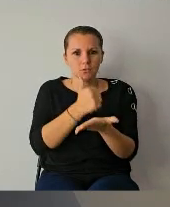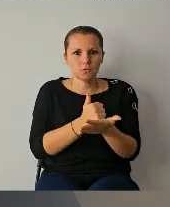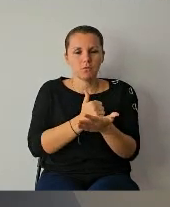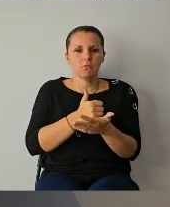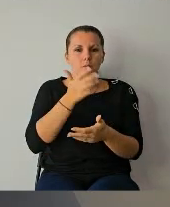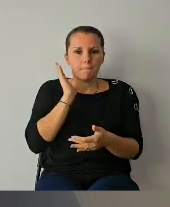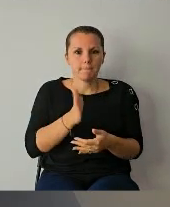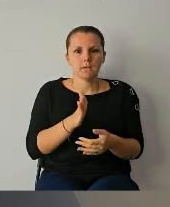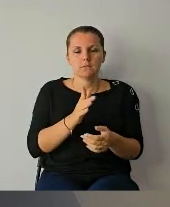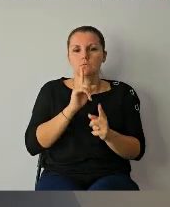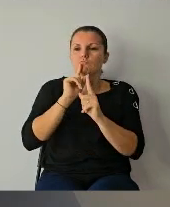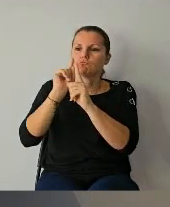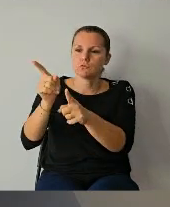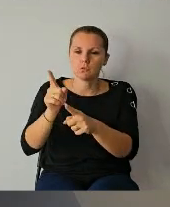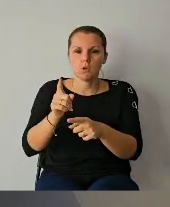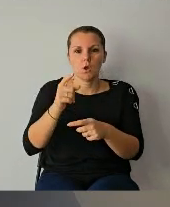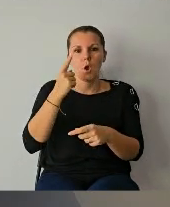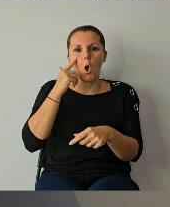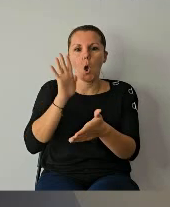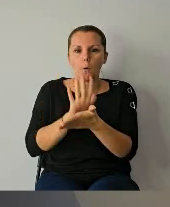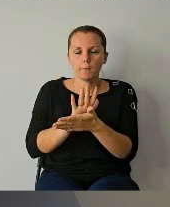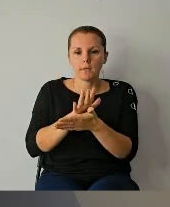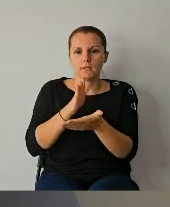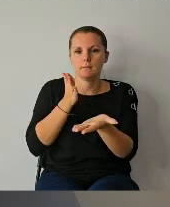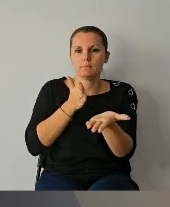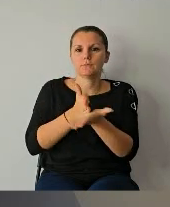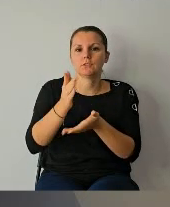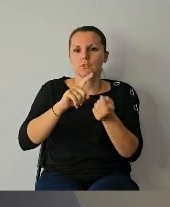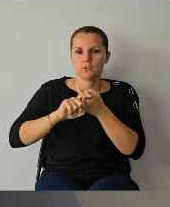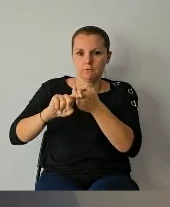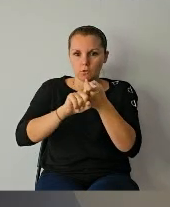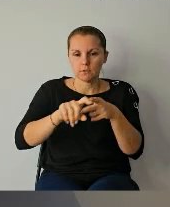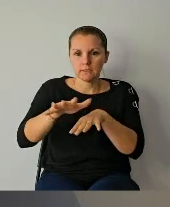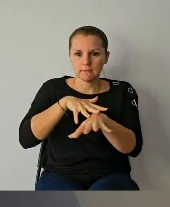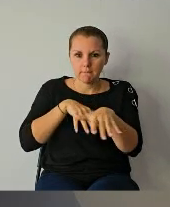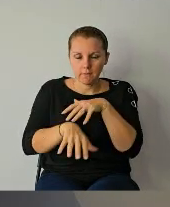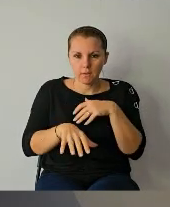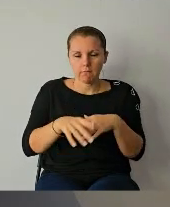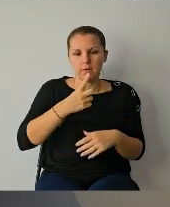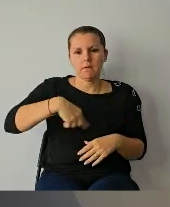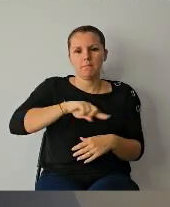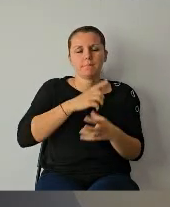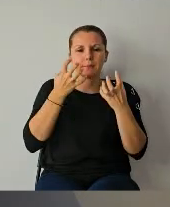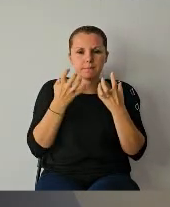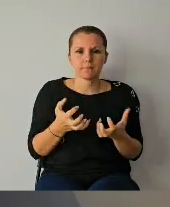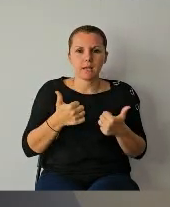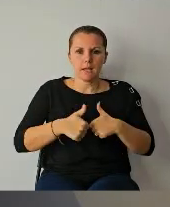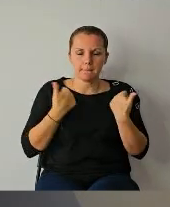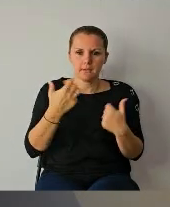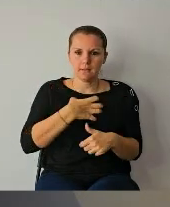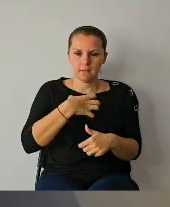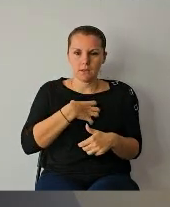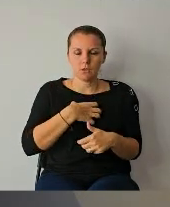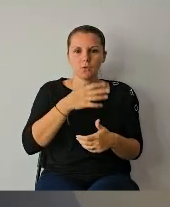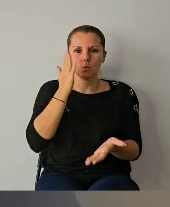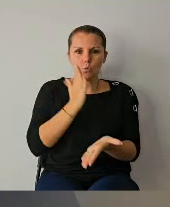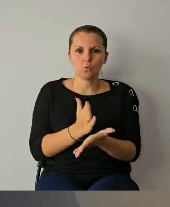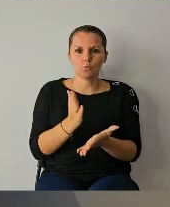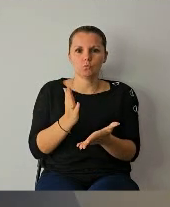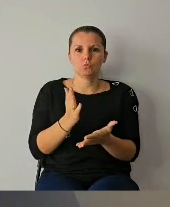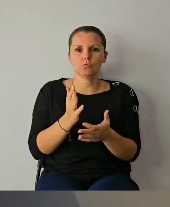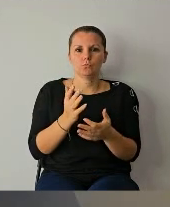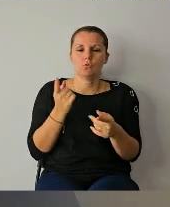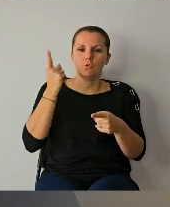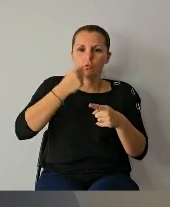do opiniowania przez związki zawodowe, a chcielibyśmy jednak, żeby nasi dyrektorzy te dodatki